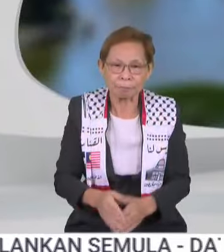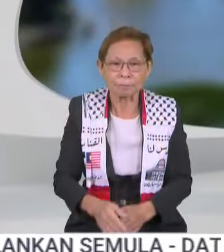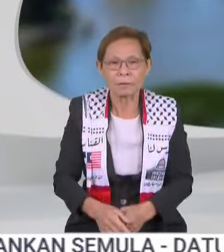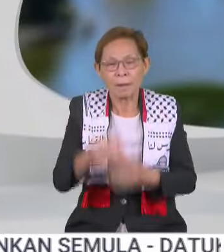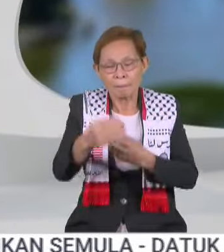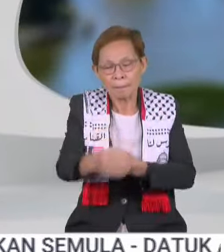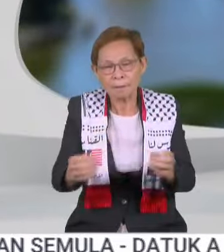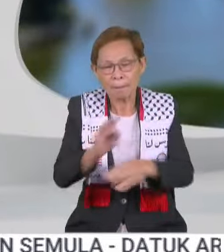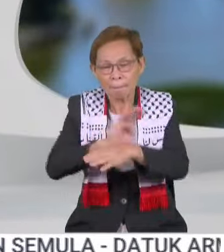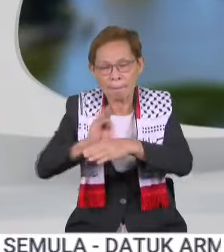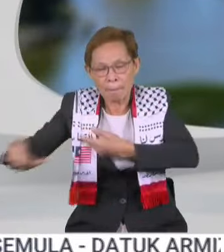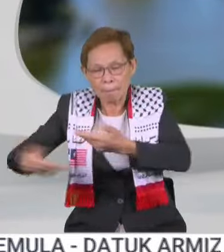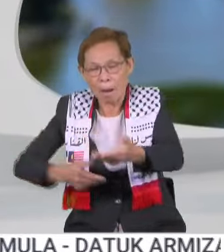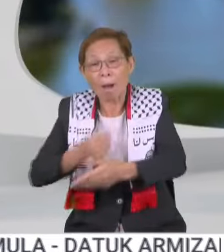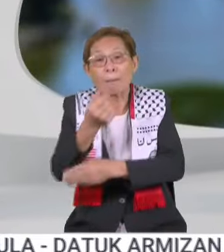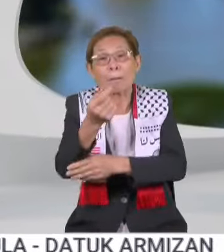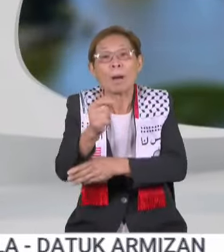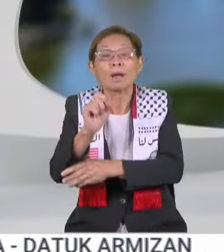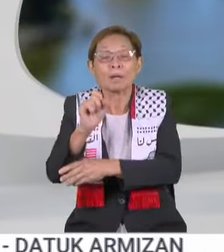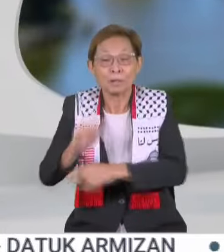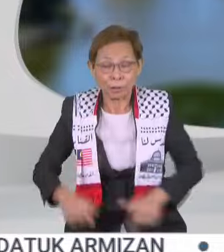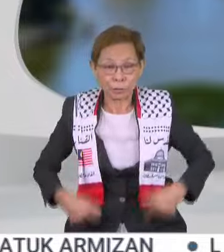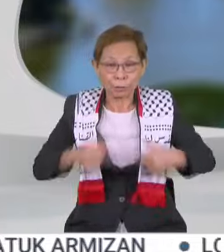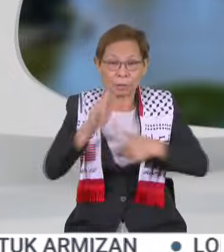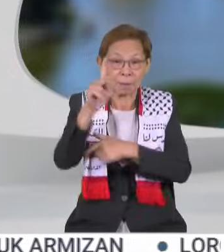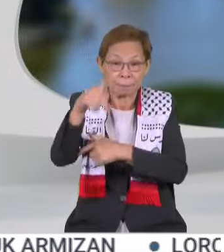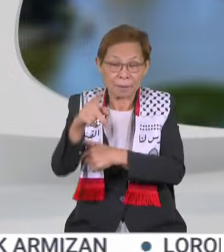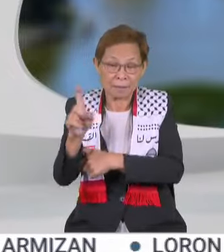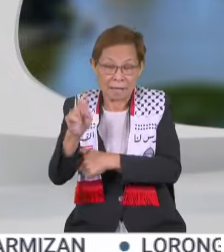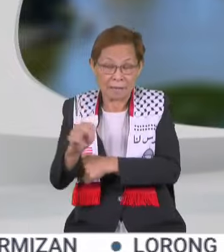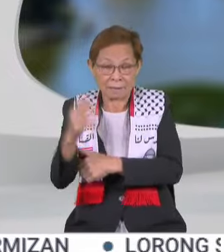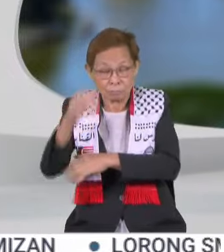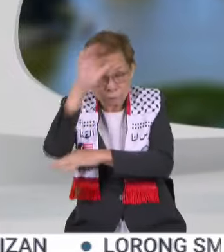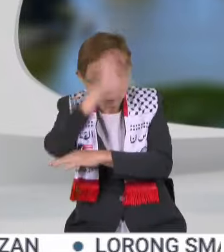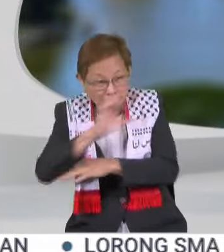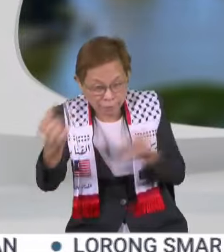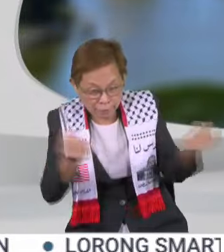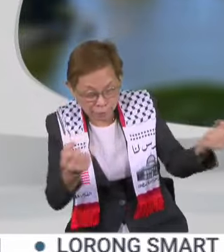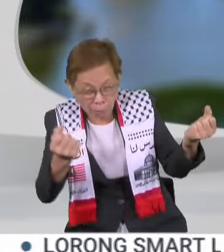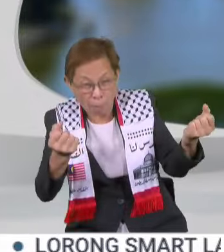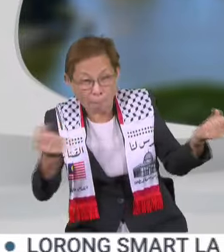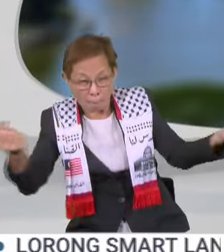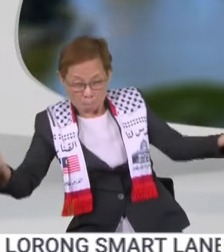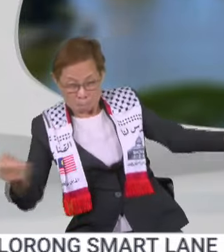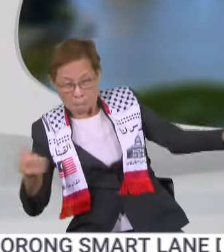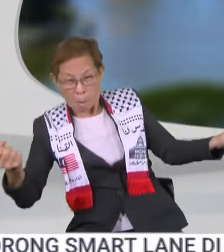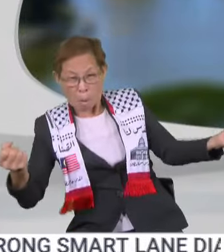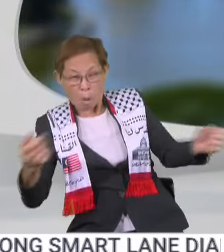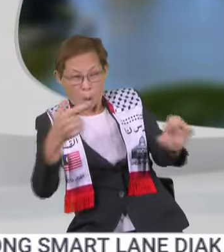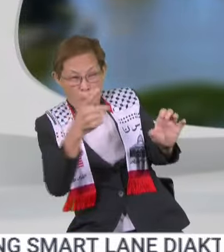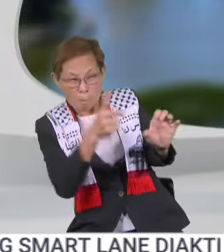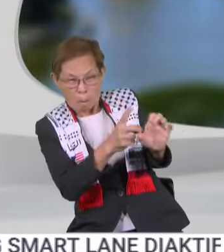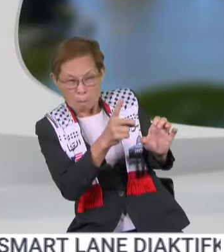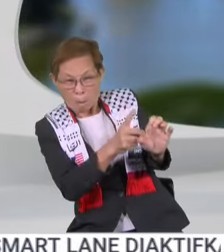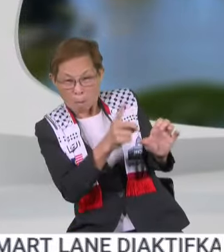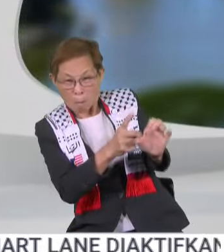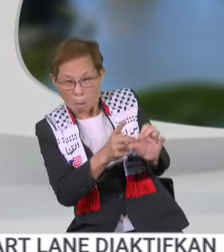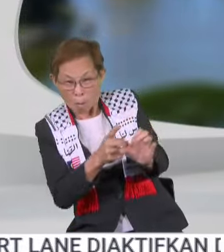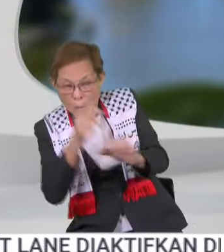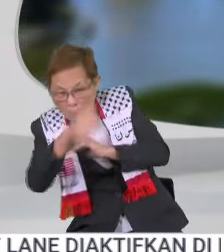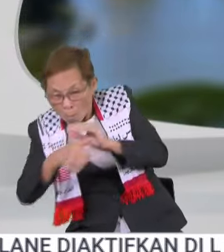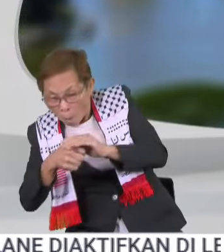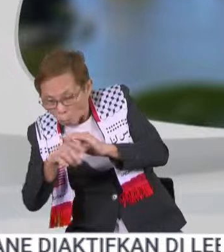Pejabat Perdagangan Dalam Negeri dan Kos Sara Hidup Sarawak KPDN sedang memburu kenderaan berat yang membawa muatan minyak diesel seludup di seluruh